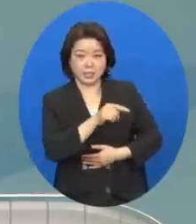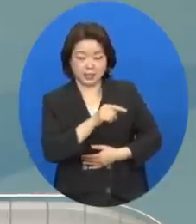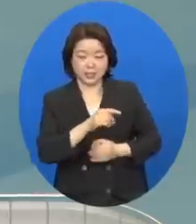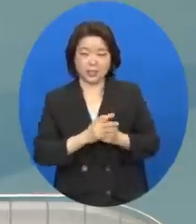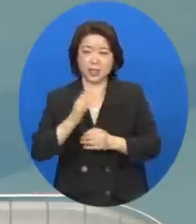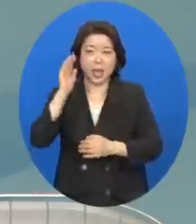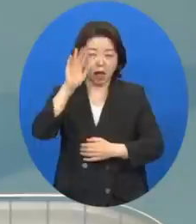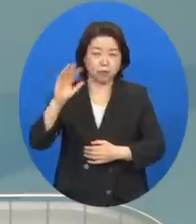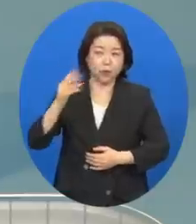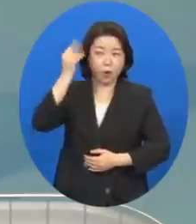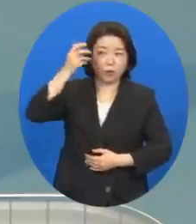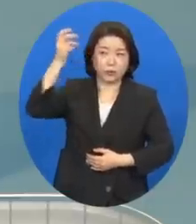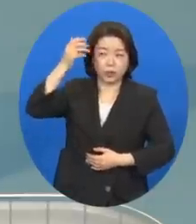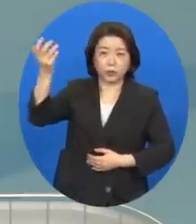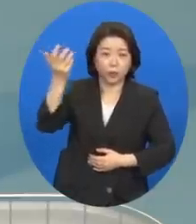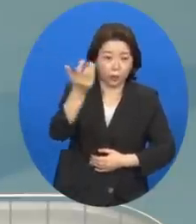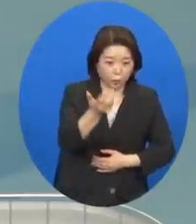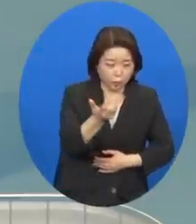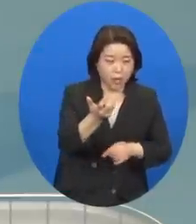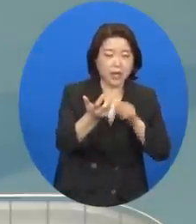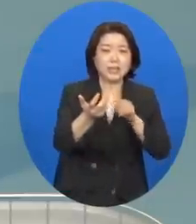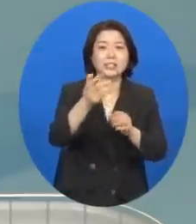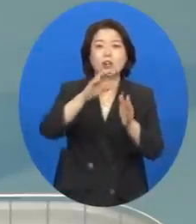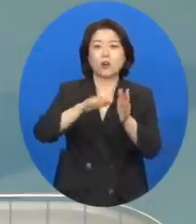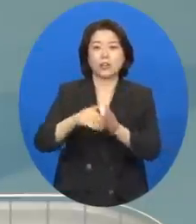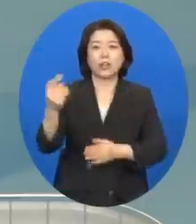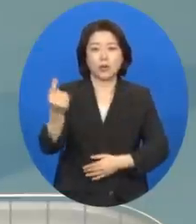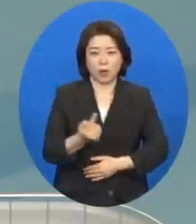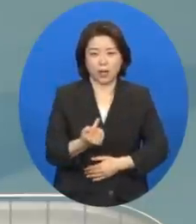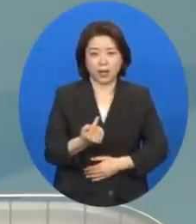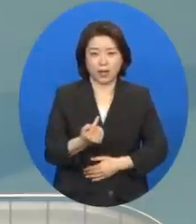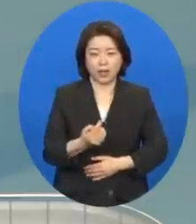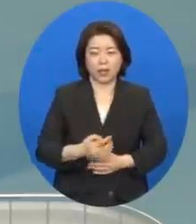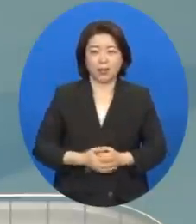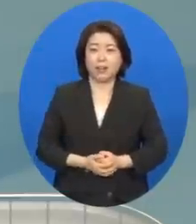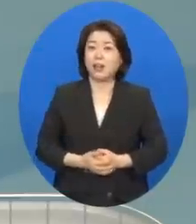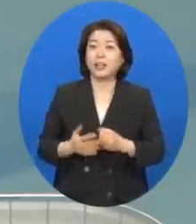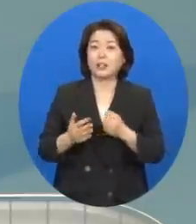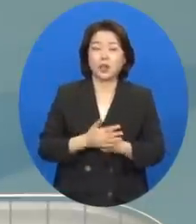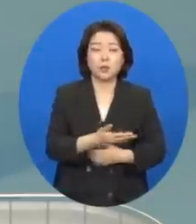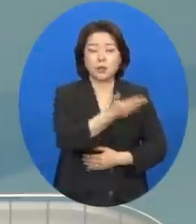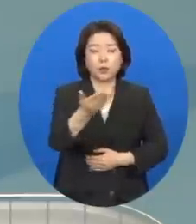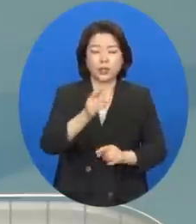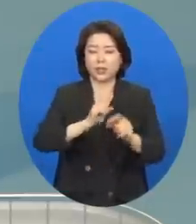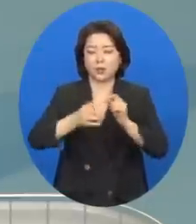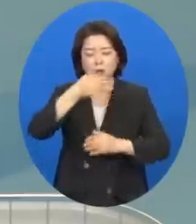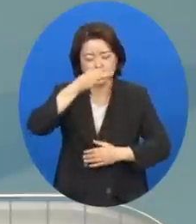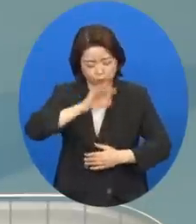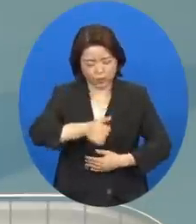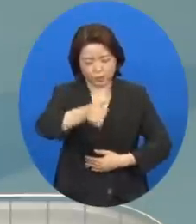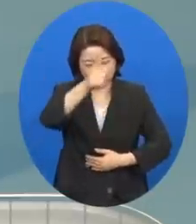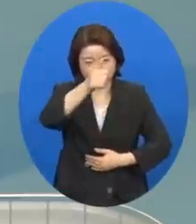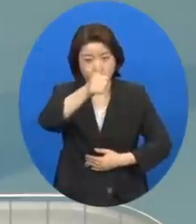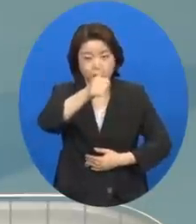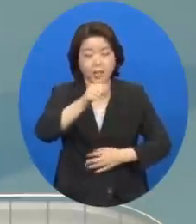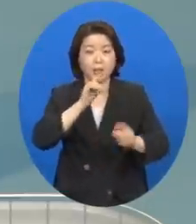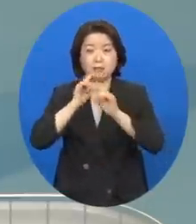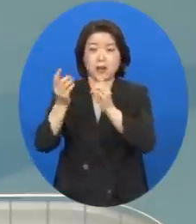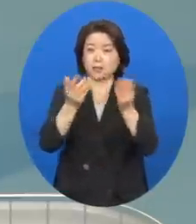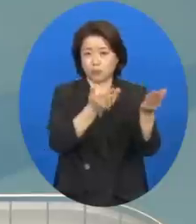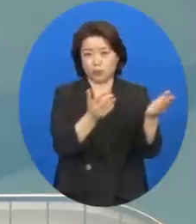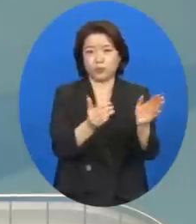성령이 오시면 너에게 이런 때가 임하게 될 것이다. 그래서 너에게 더 유익하다고 그렇게 말씀하시는